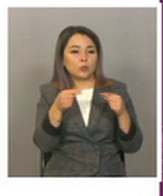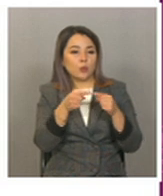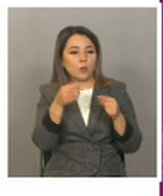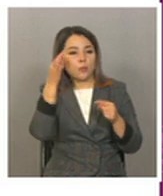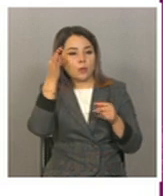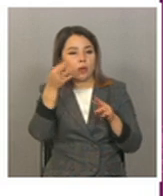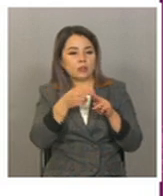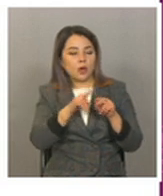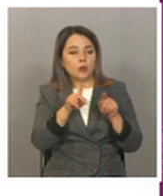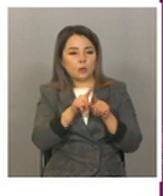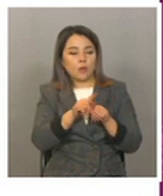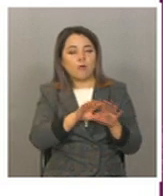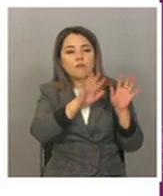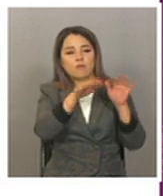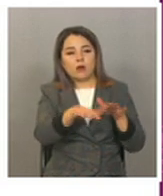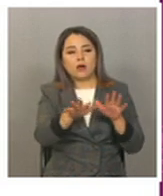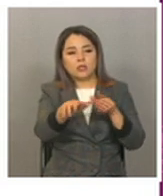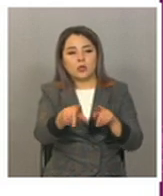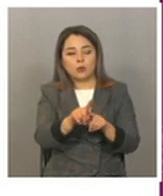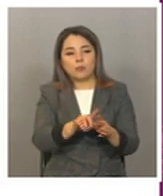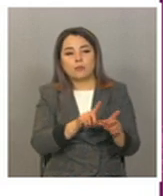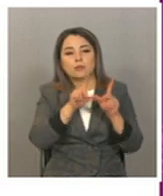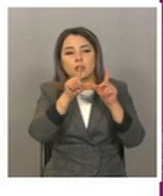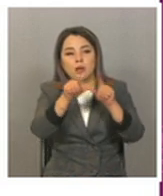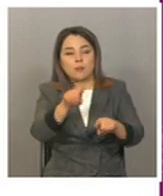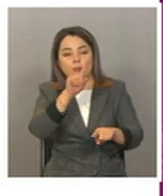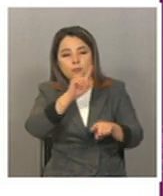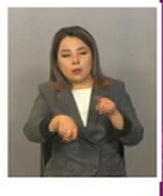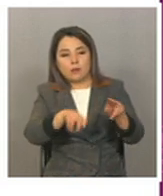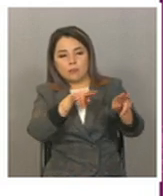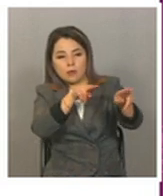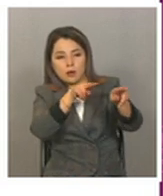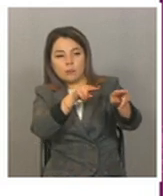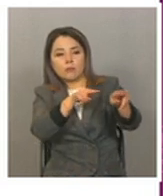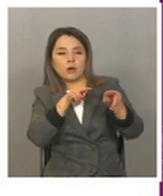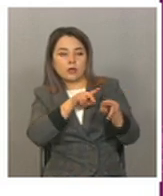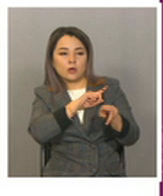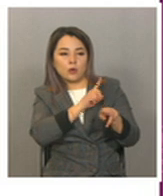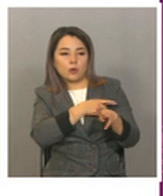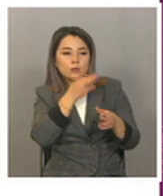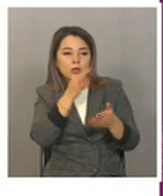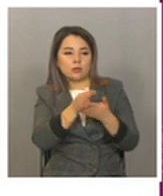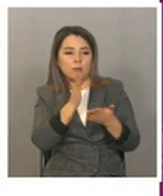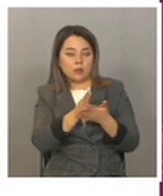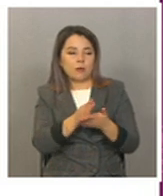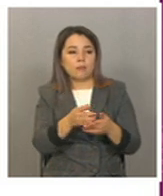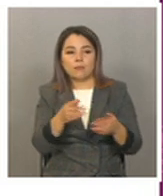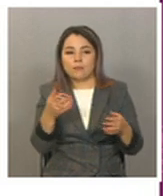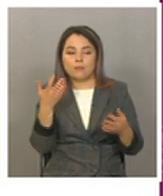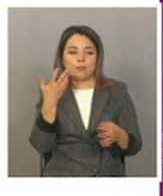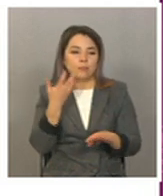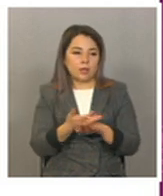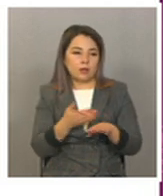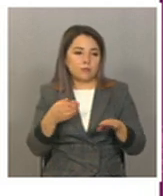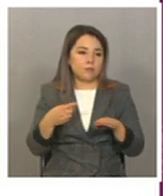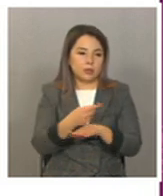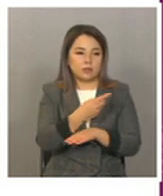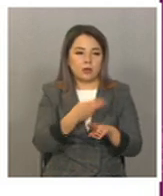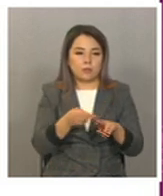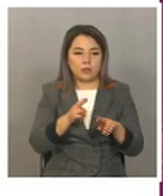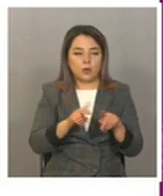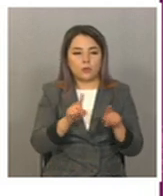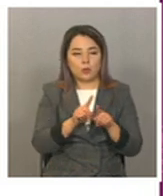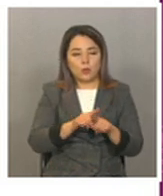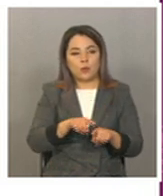по бурным волнам волчица, прицелился и спустил курок. Мимо. Пуля, взбурлив пыль рядом